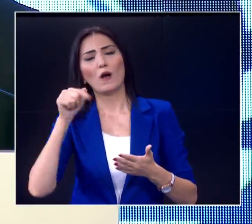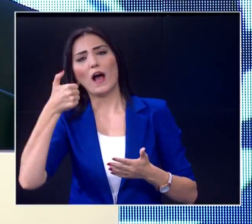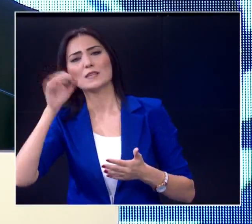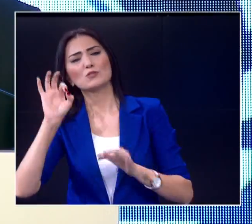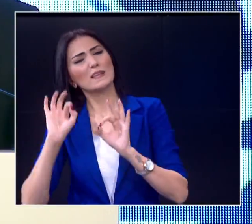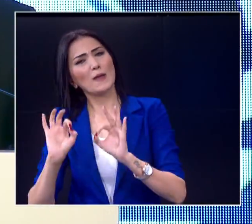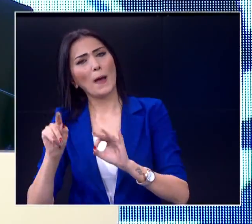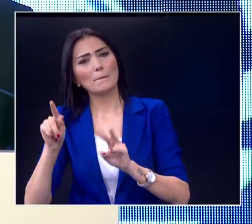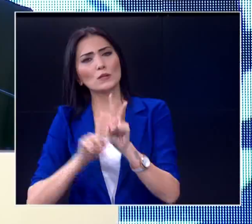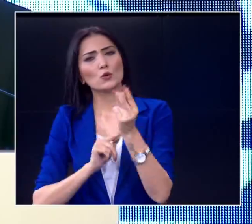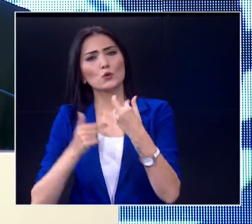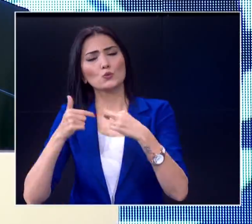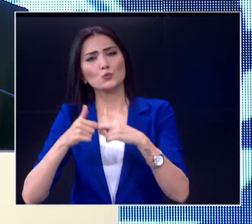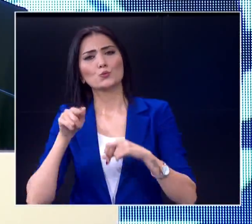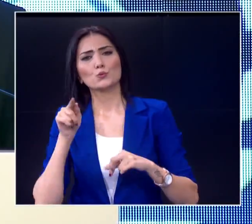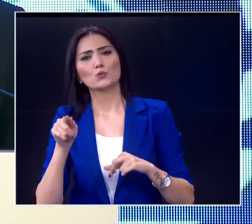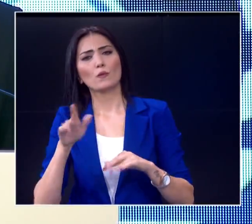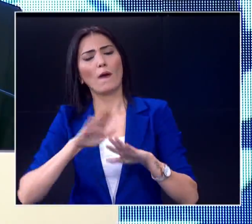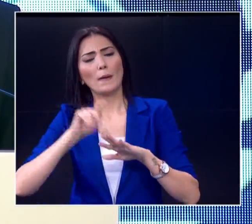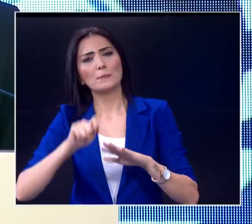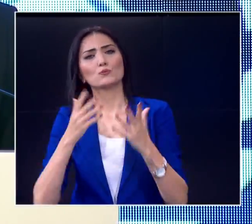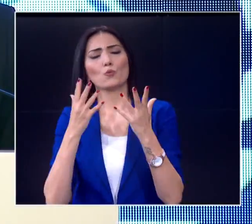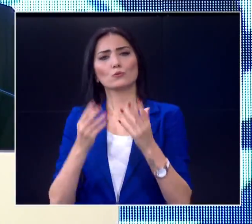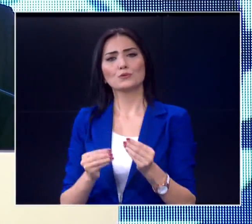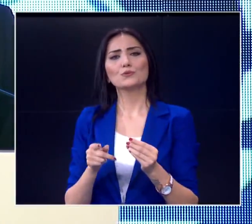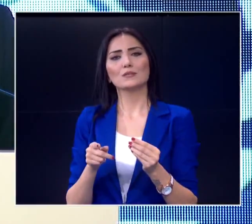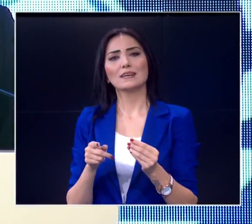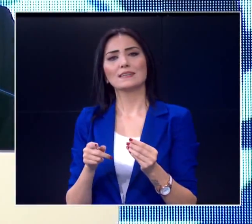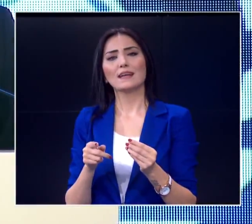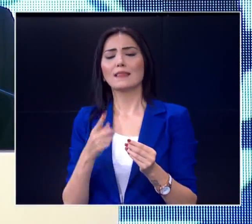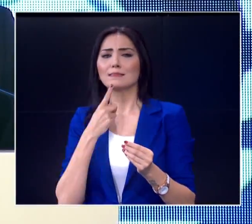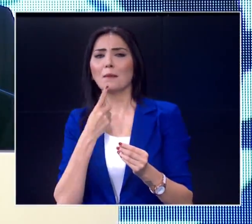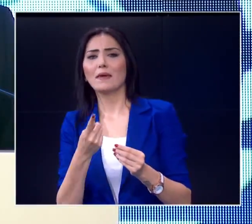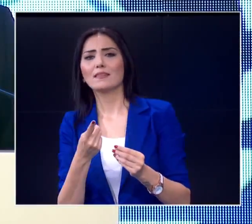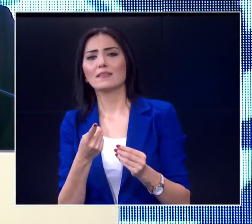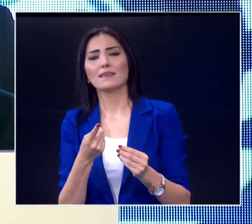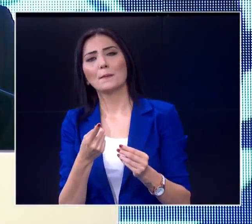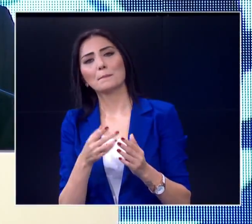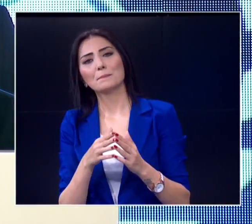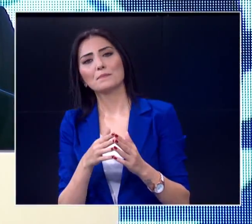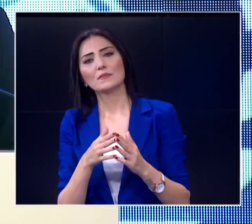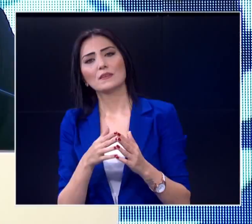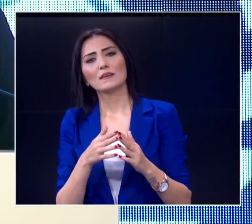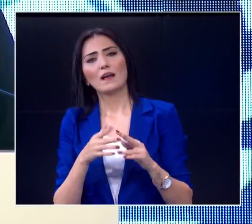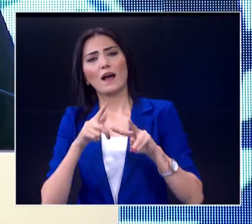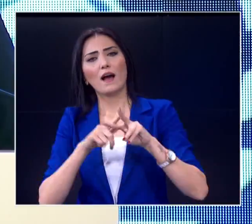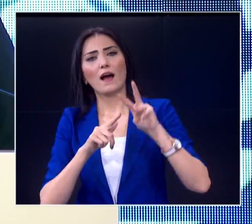sabit kur üzerinden yapılmış olacak. Demek ki